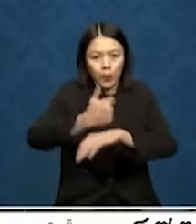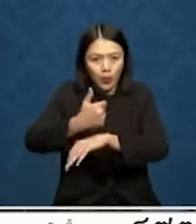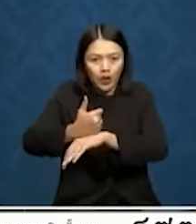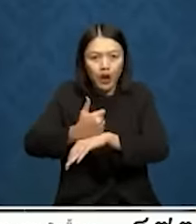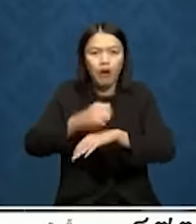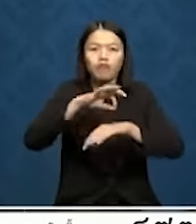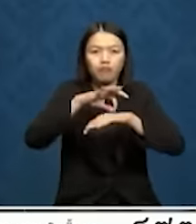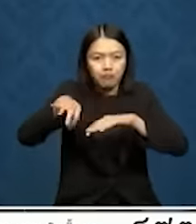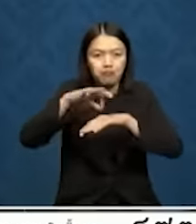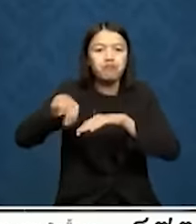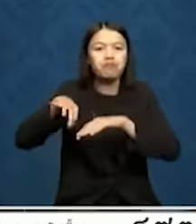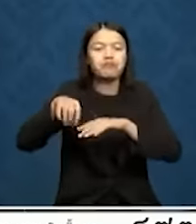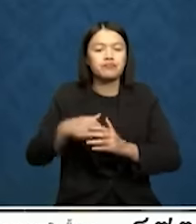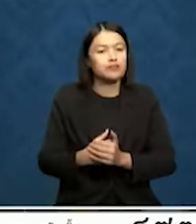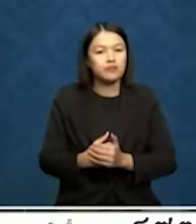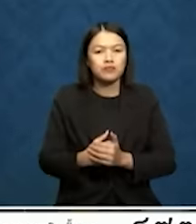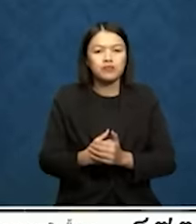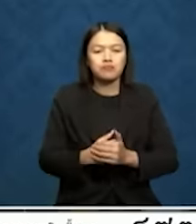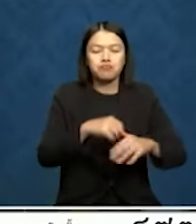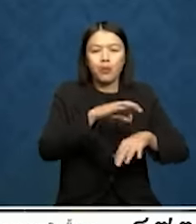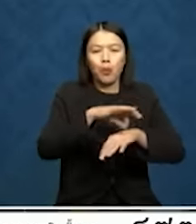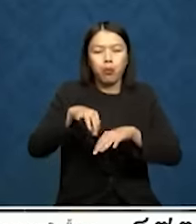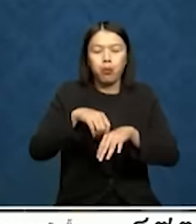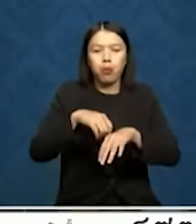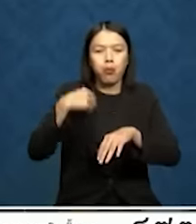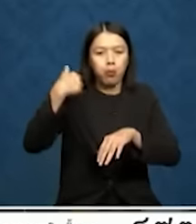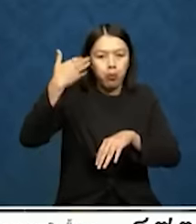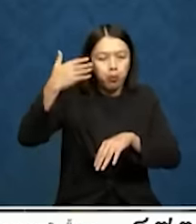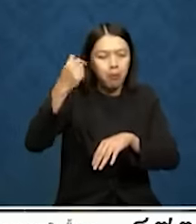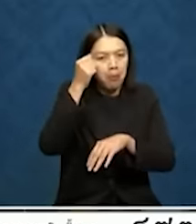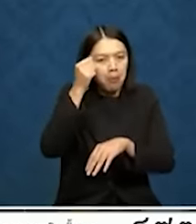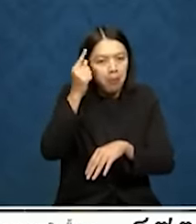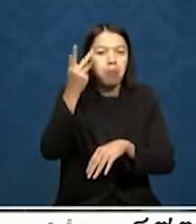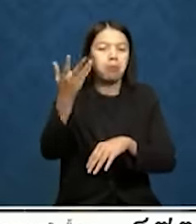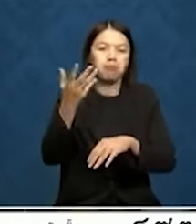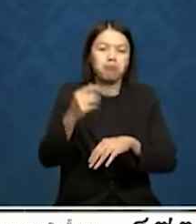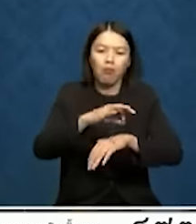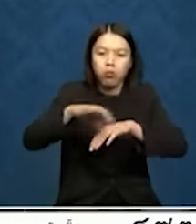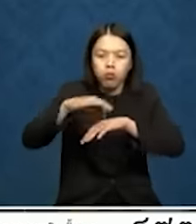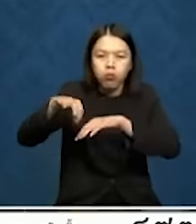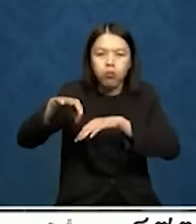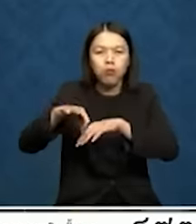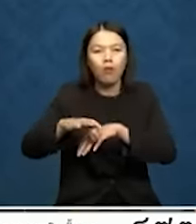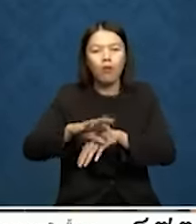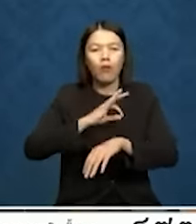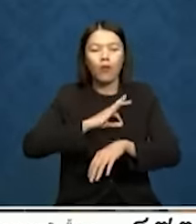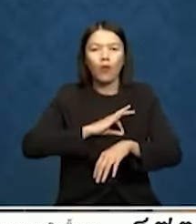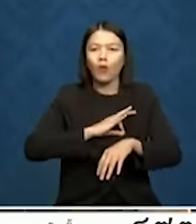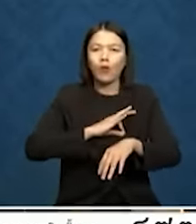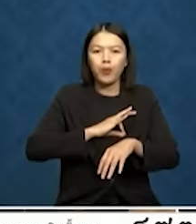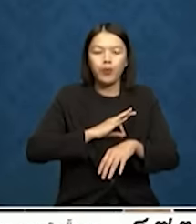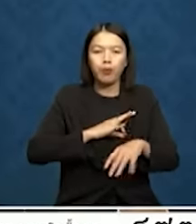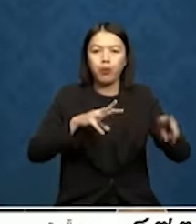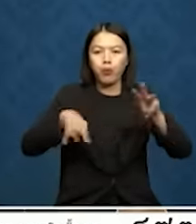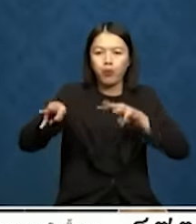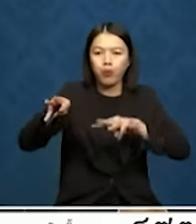ต้องพ้นจากตำแหน่งหน้าที่ไปพร้อมๆกันในช่วงเวลาไม่กี่วันทำให้เกิดสภาพสุญญากาศทางการเมืองในการบริหารรา